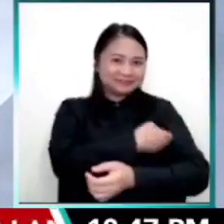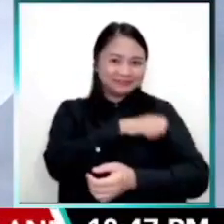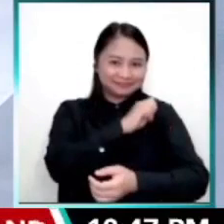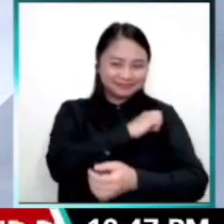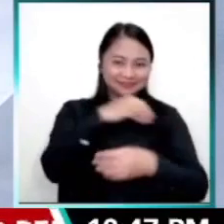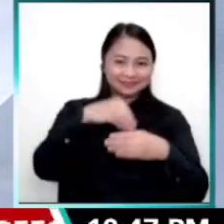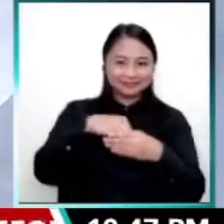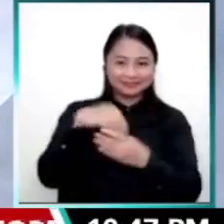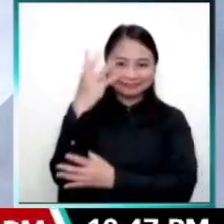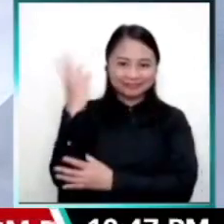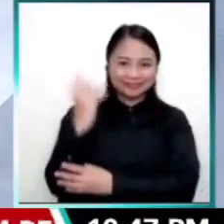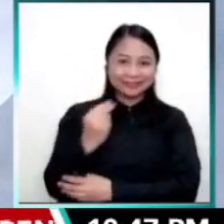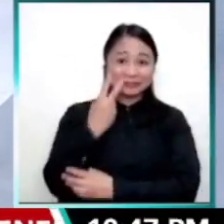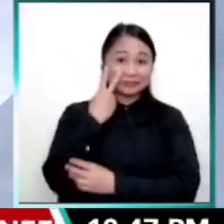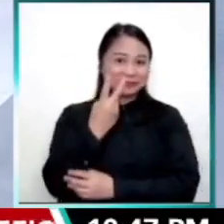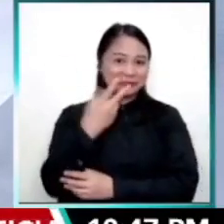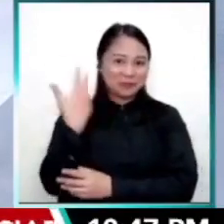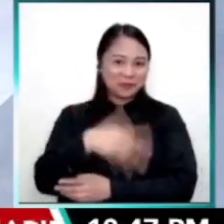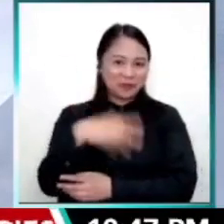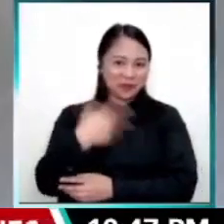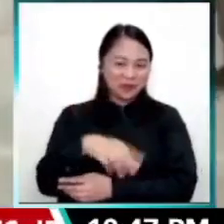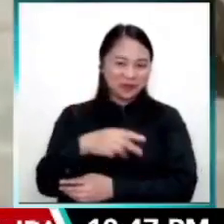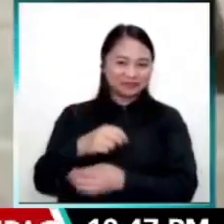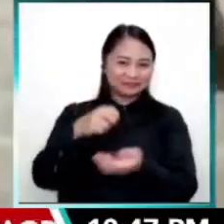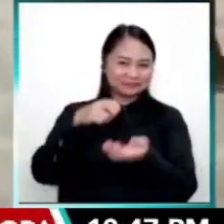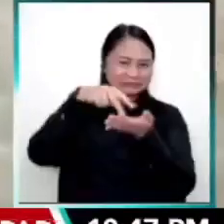ang kanyang flexibility. Tingnan nga natin.